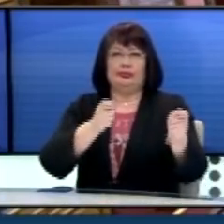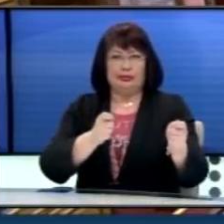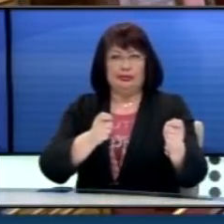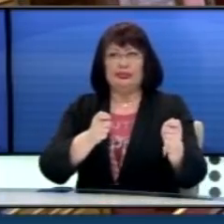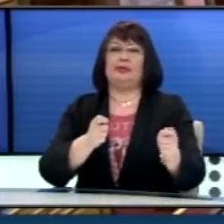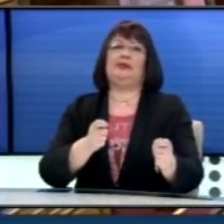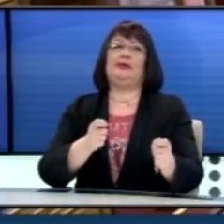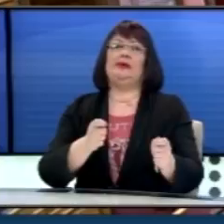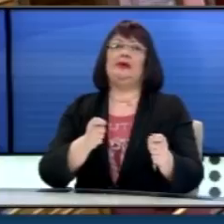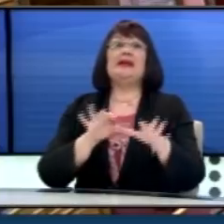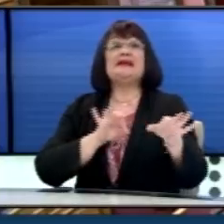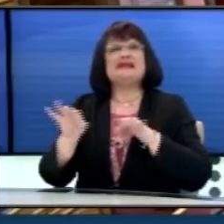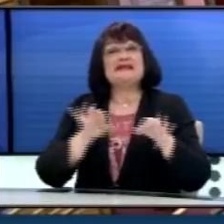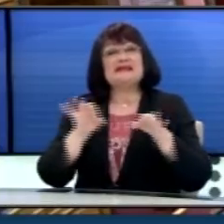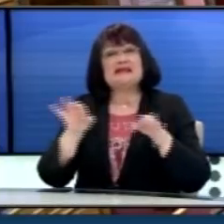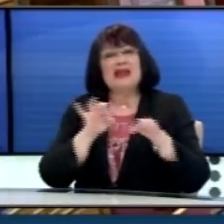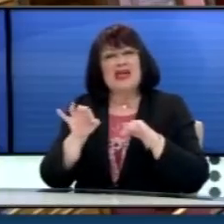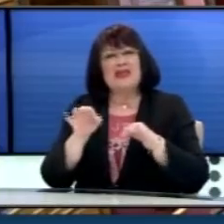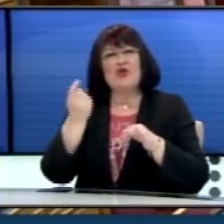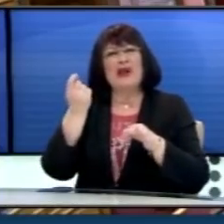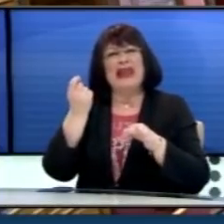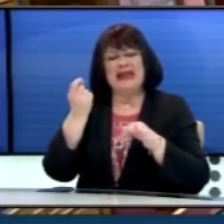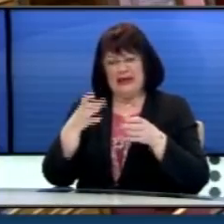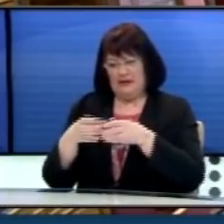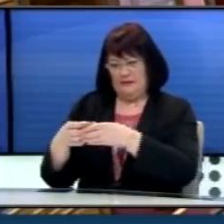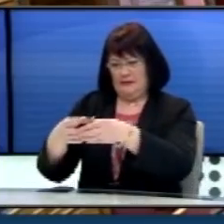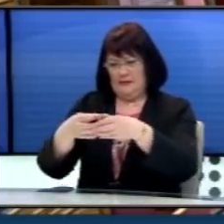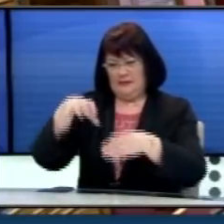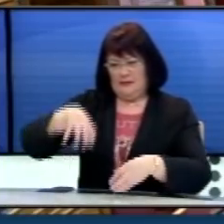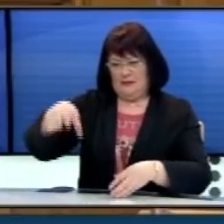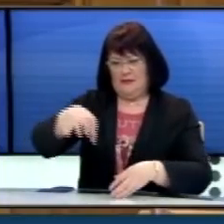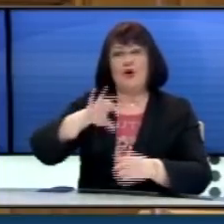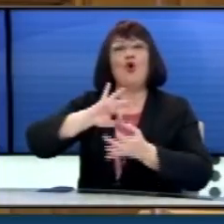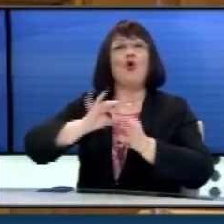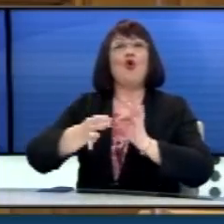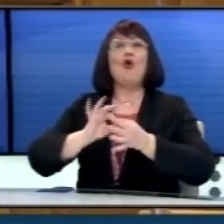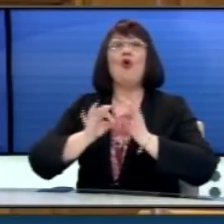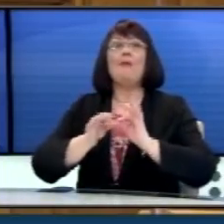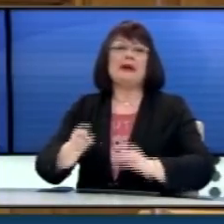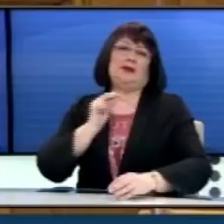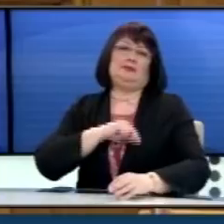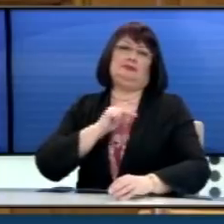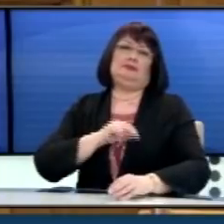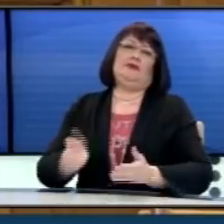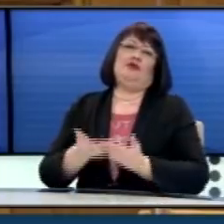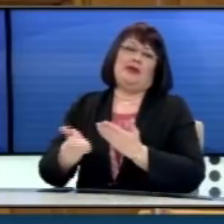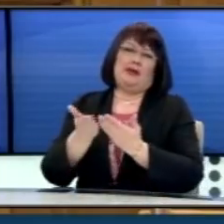τα σχέδια μιας χούφτας ομίλων για να εξασφαλίσετε θωράκιση της κερδοφορίας